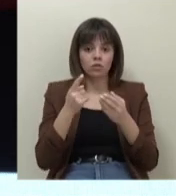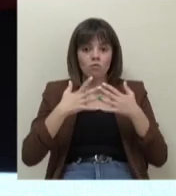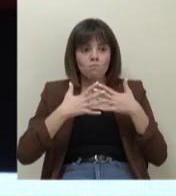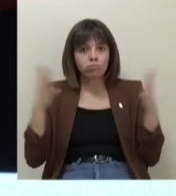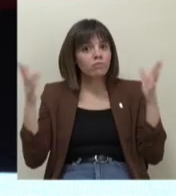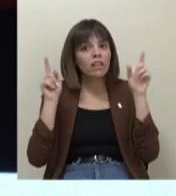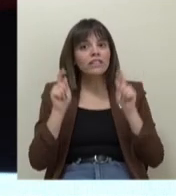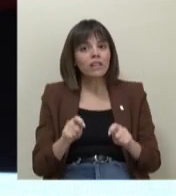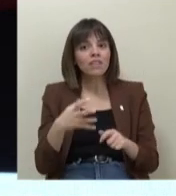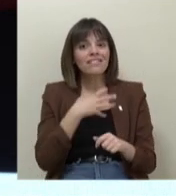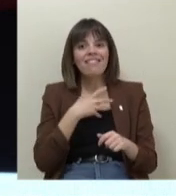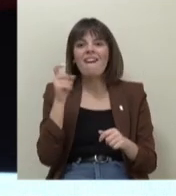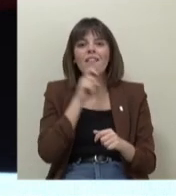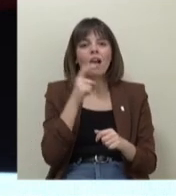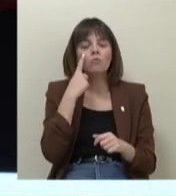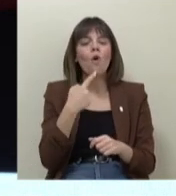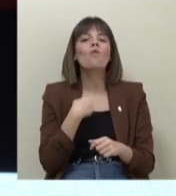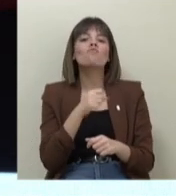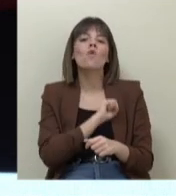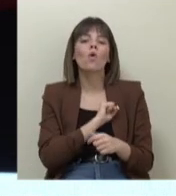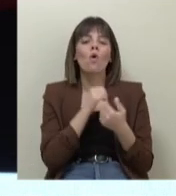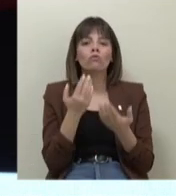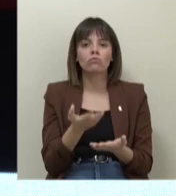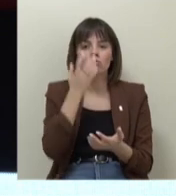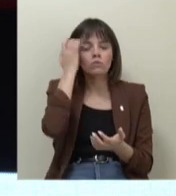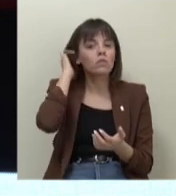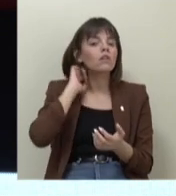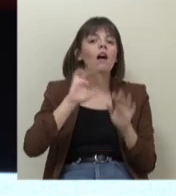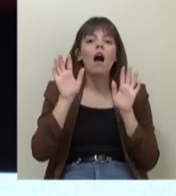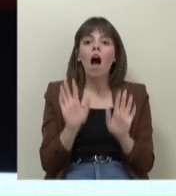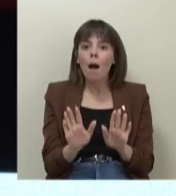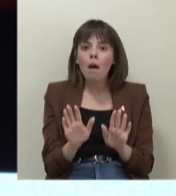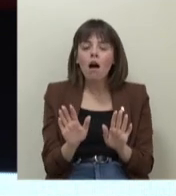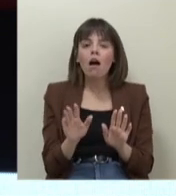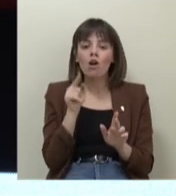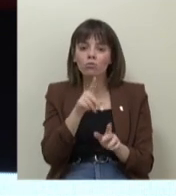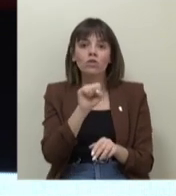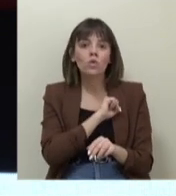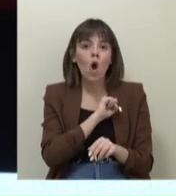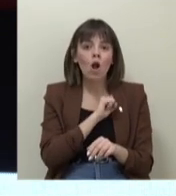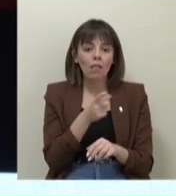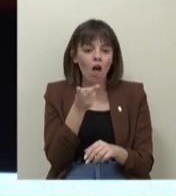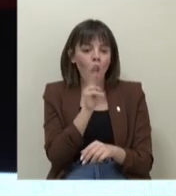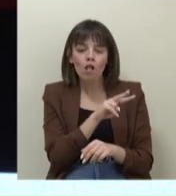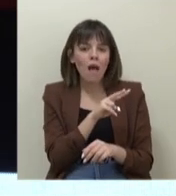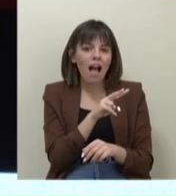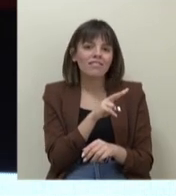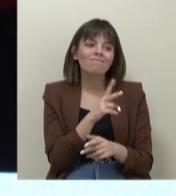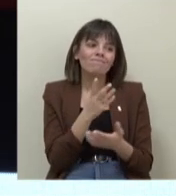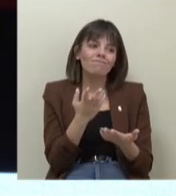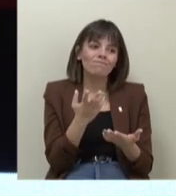ki kendi hatalarımızdan korkuyoruz. Ama bu korkmanın ölüme çaresi yok